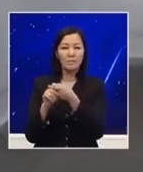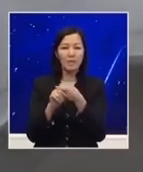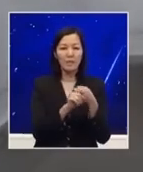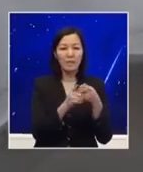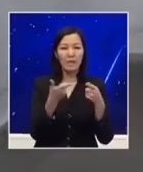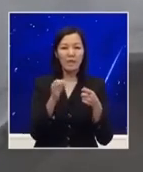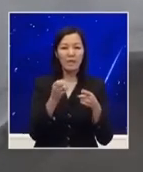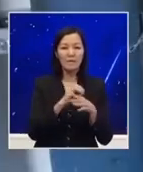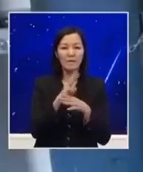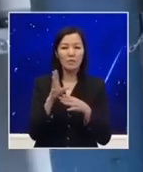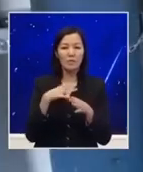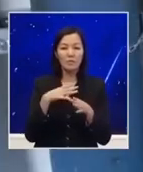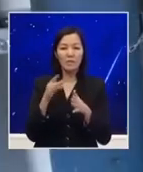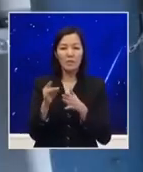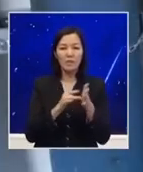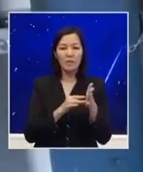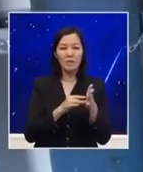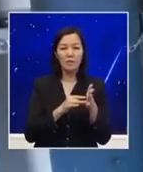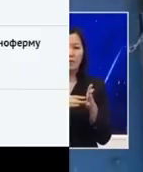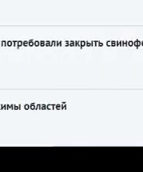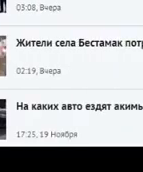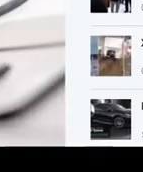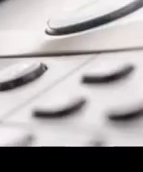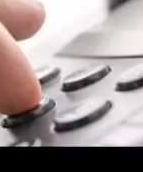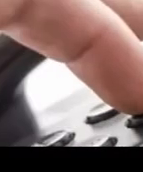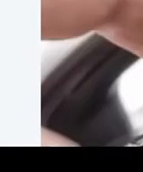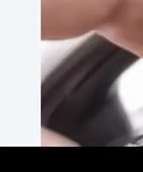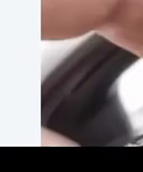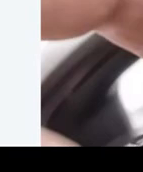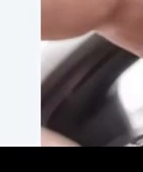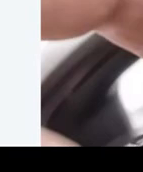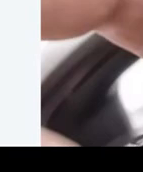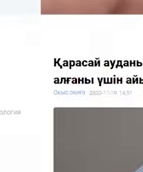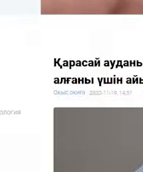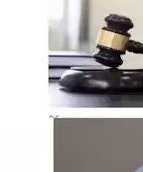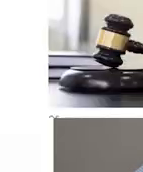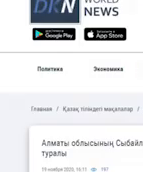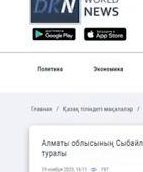медицинского газа будет осуществляться напрямую через подводящие трубы. Авторские новостные статьи о